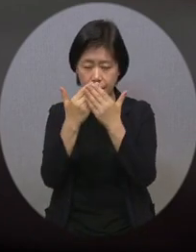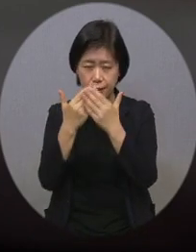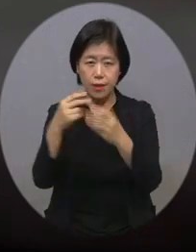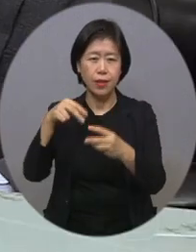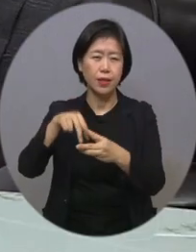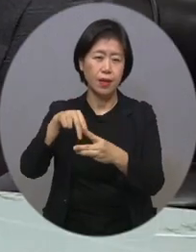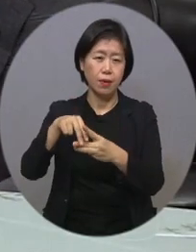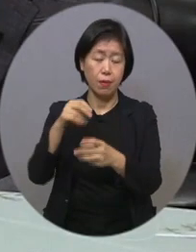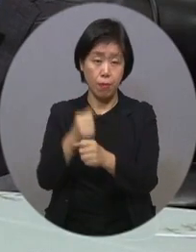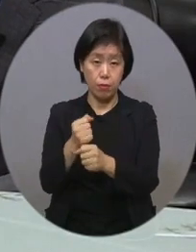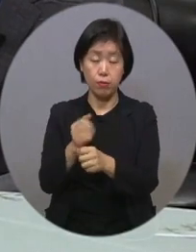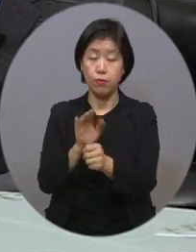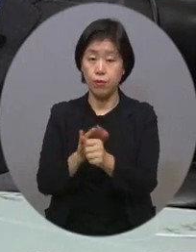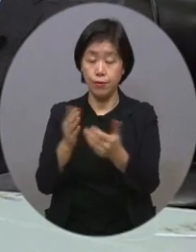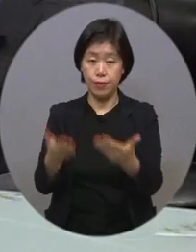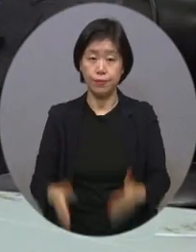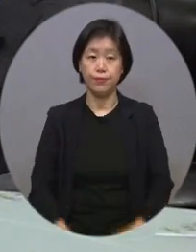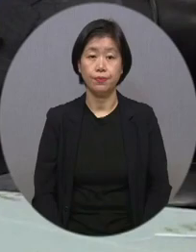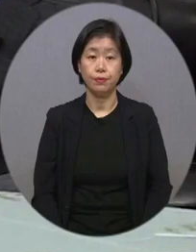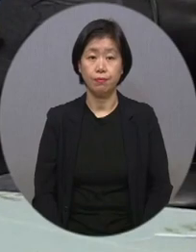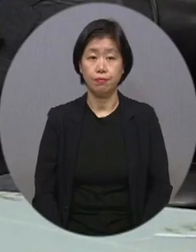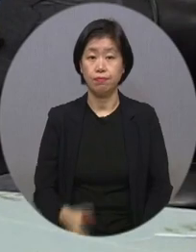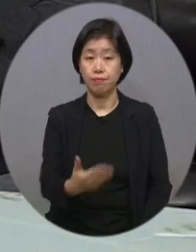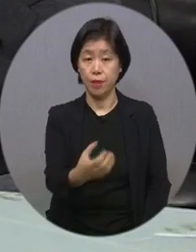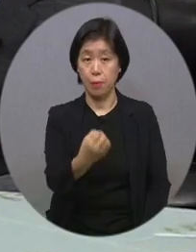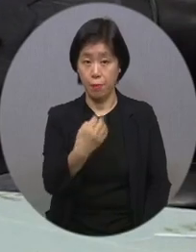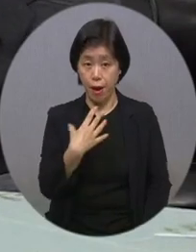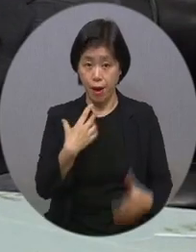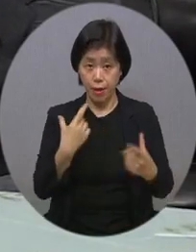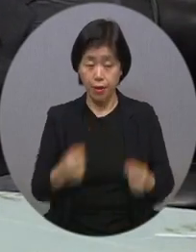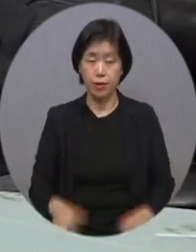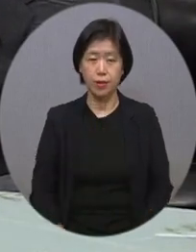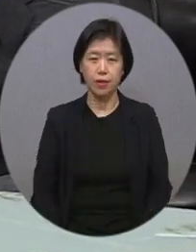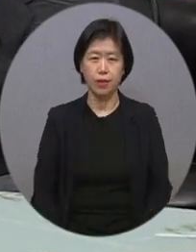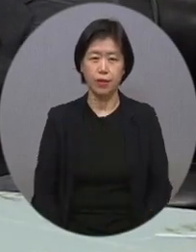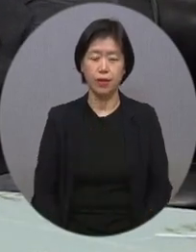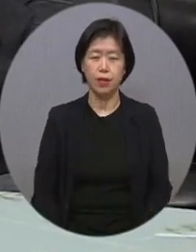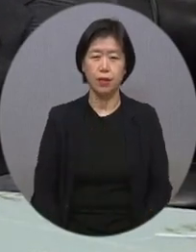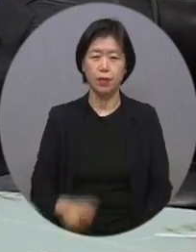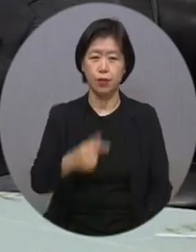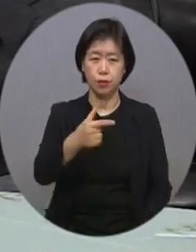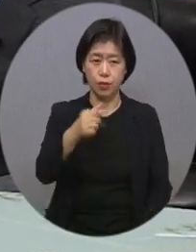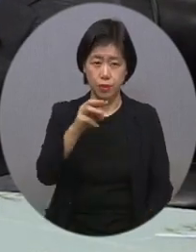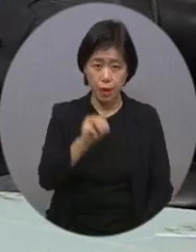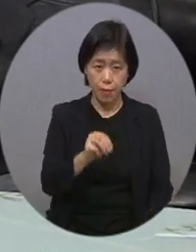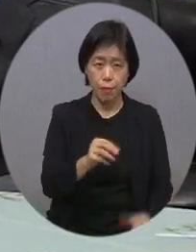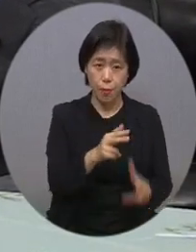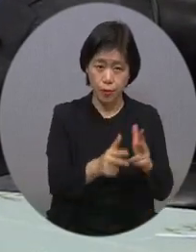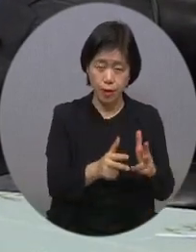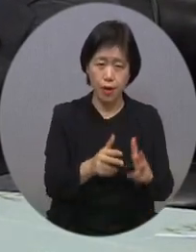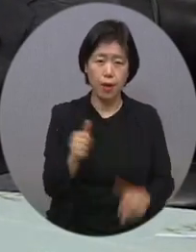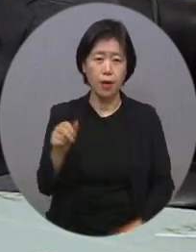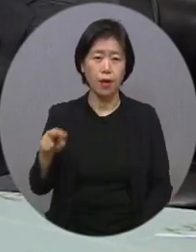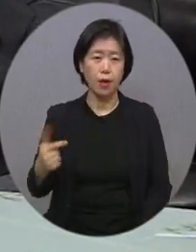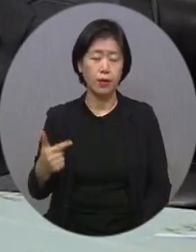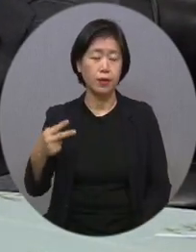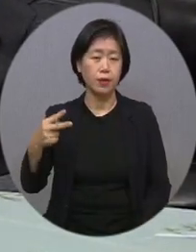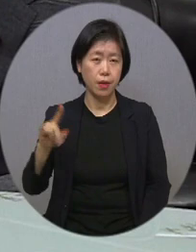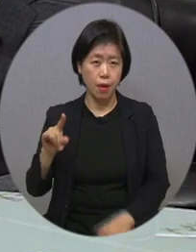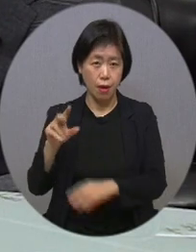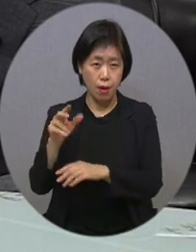있습니다. 저 시장님께서 좀 전에 말씀하셨는데 그 GM 공장이라든지 현대중공업처럼 그 군산시가